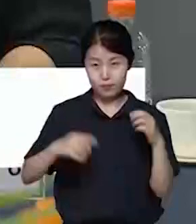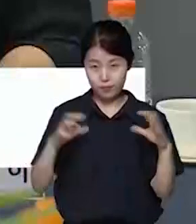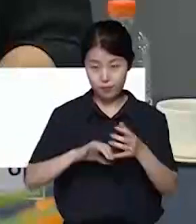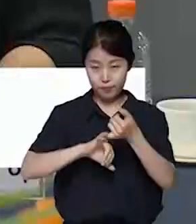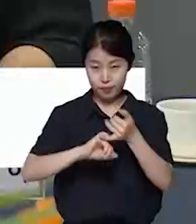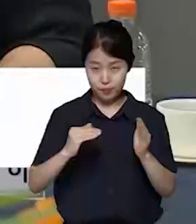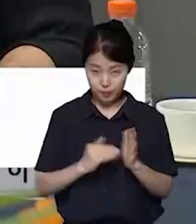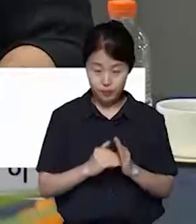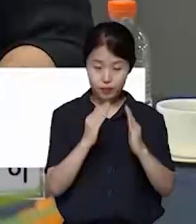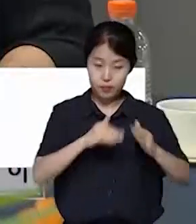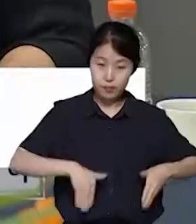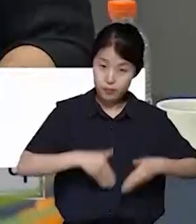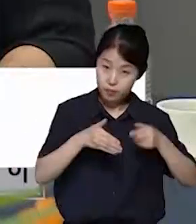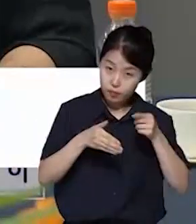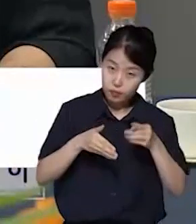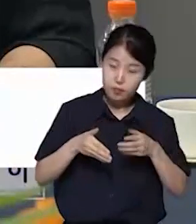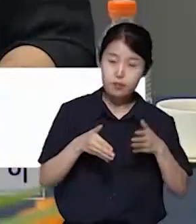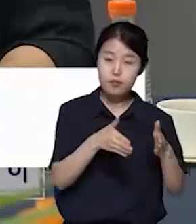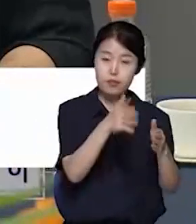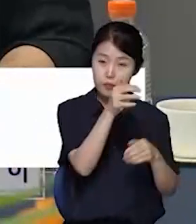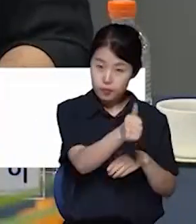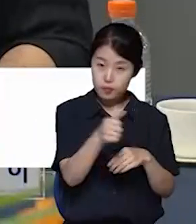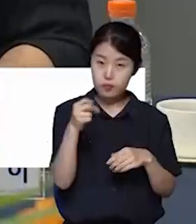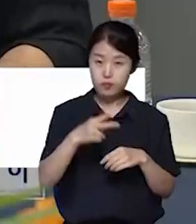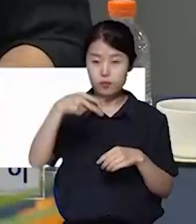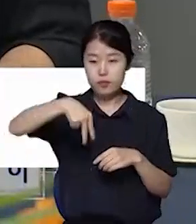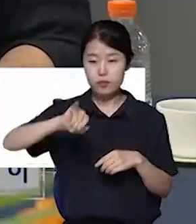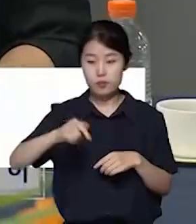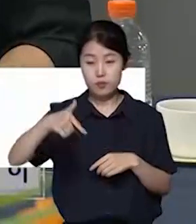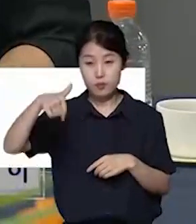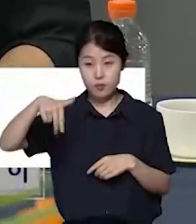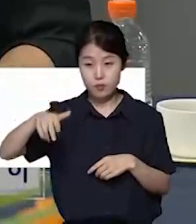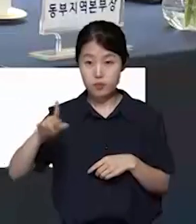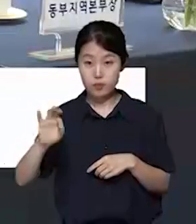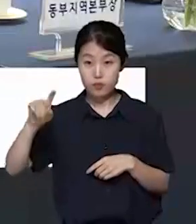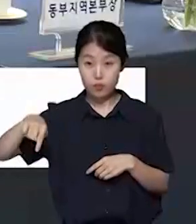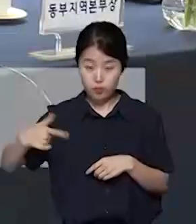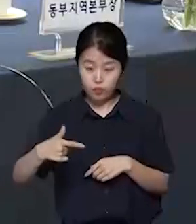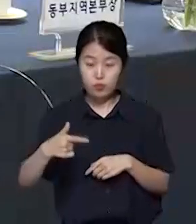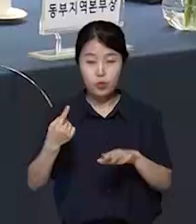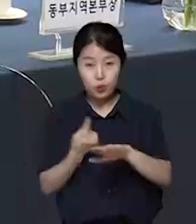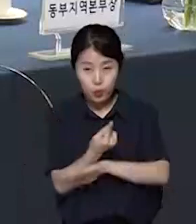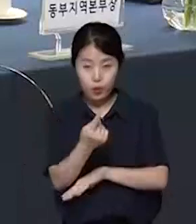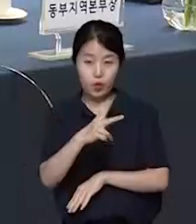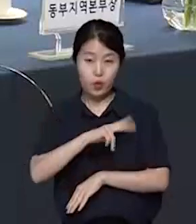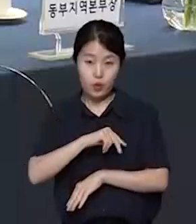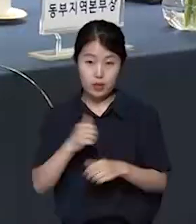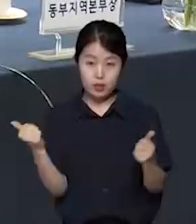협의회에는 김영록 전남지사와 신정훈 도당위원장, 이계호, 김승남, 김원희,